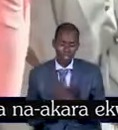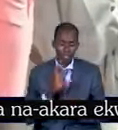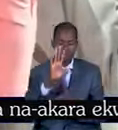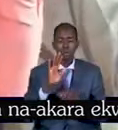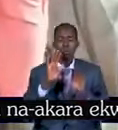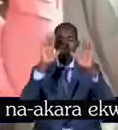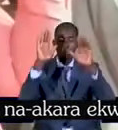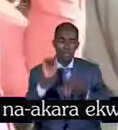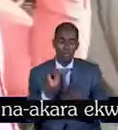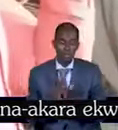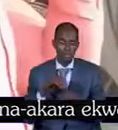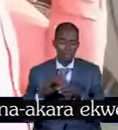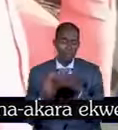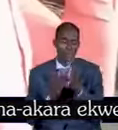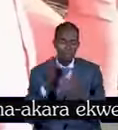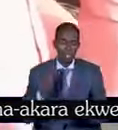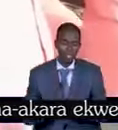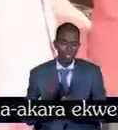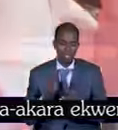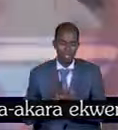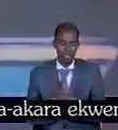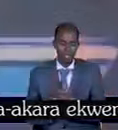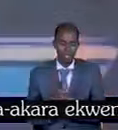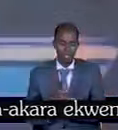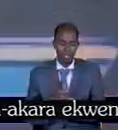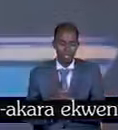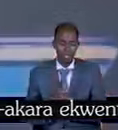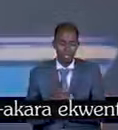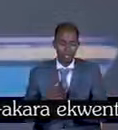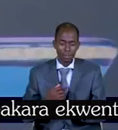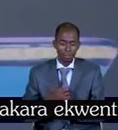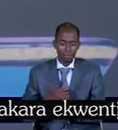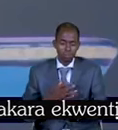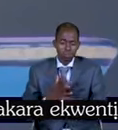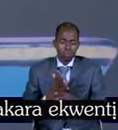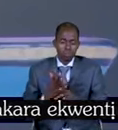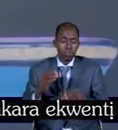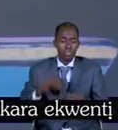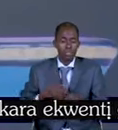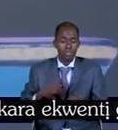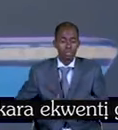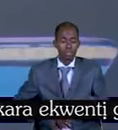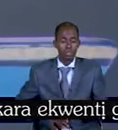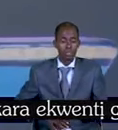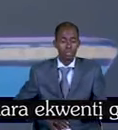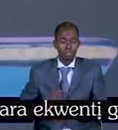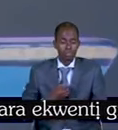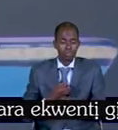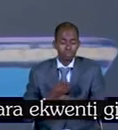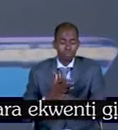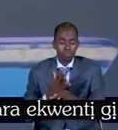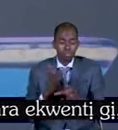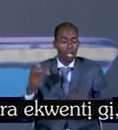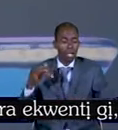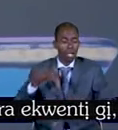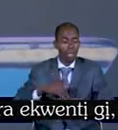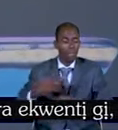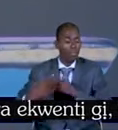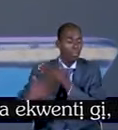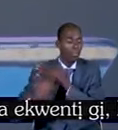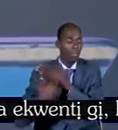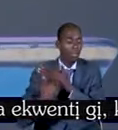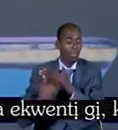n'aha Jizọs. Ebe ọ bụ na zara aza n'afọ, nke zara aza n'azụ, nke zara aza